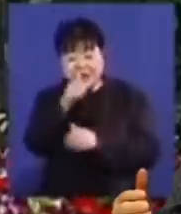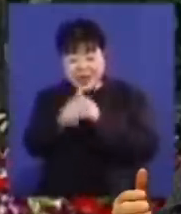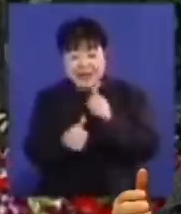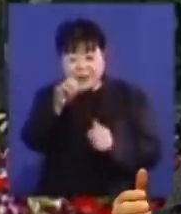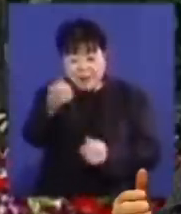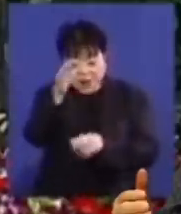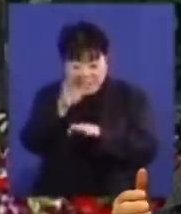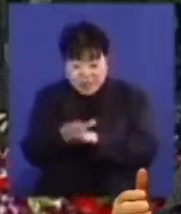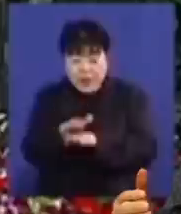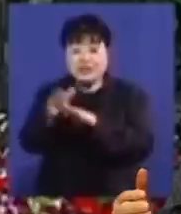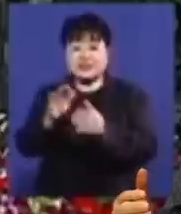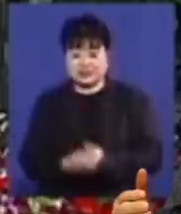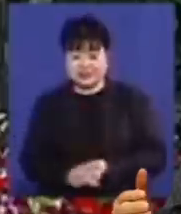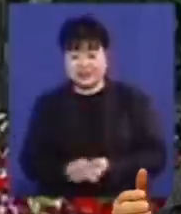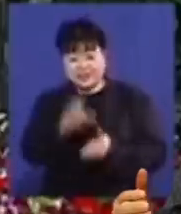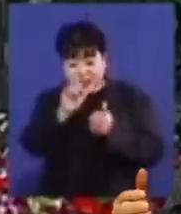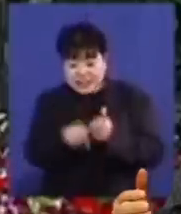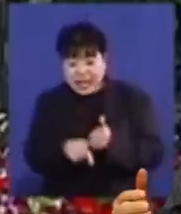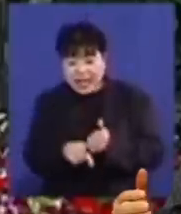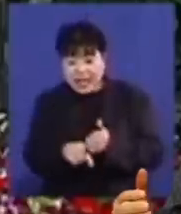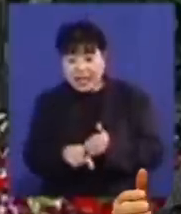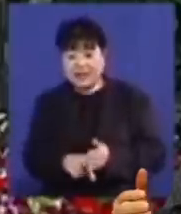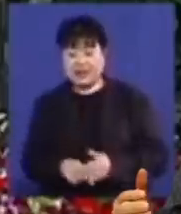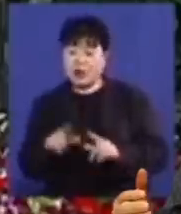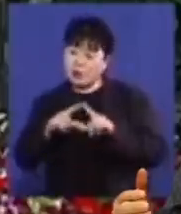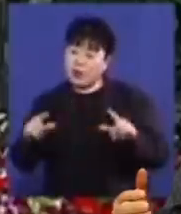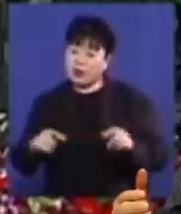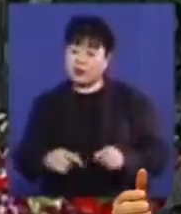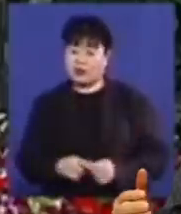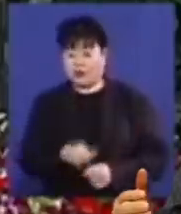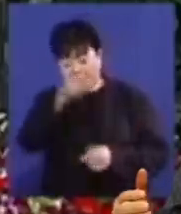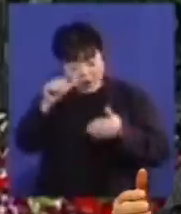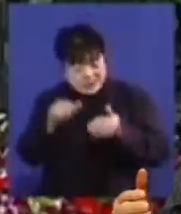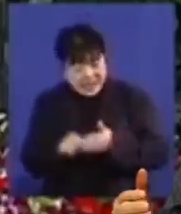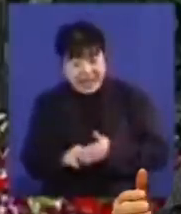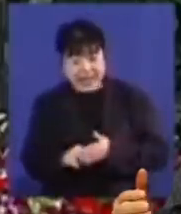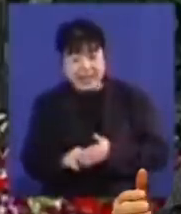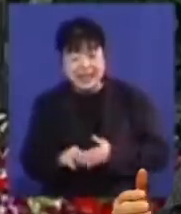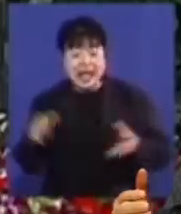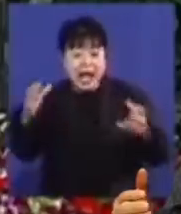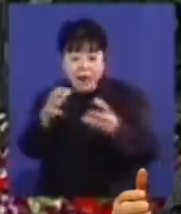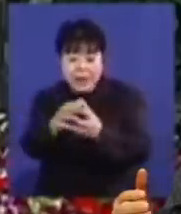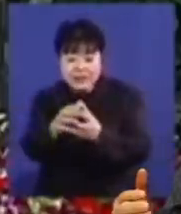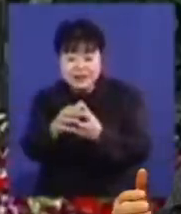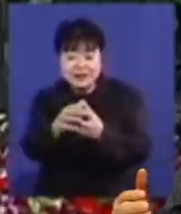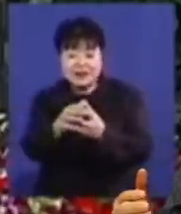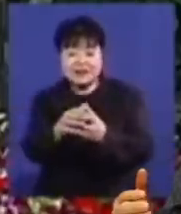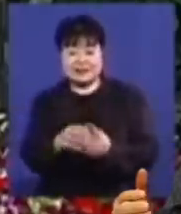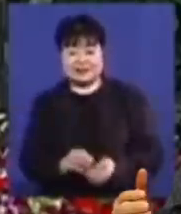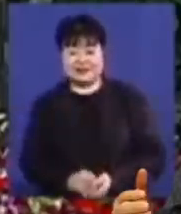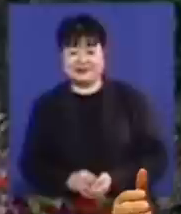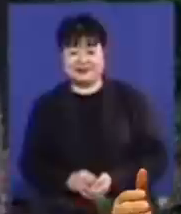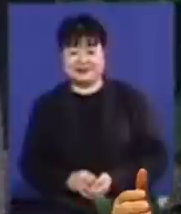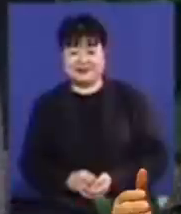앞에서 예배를 드리는데 보내는 시간은 평균 일평생에 다 합쳐서